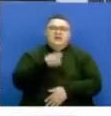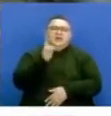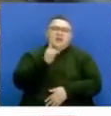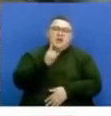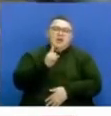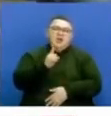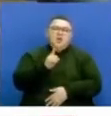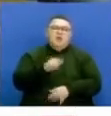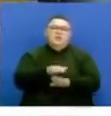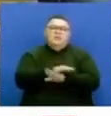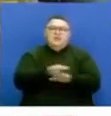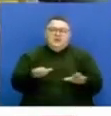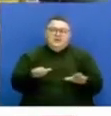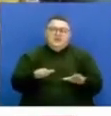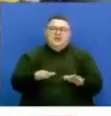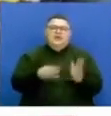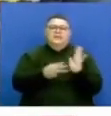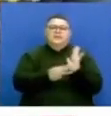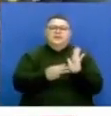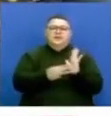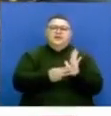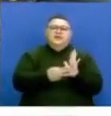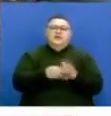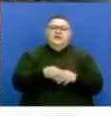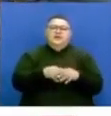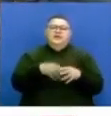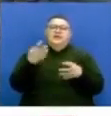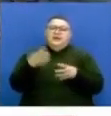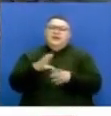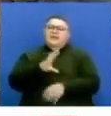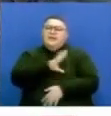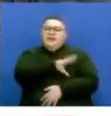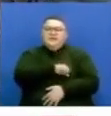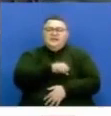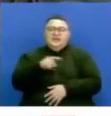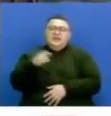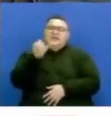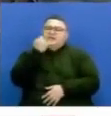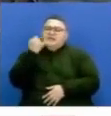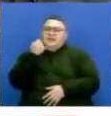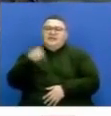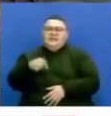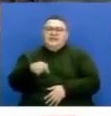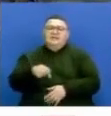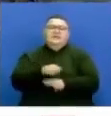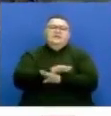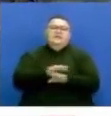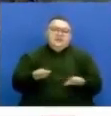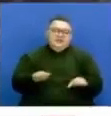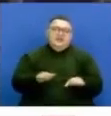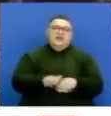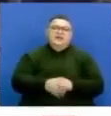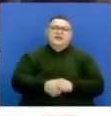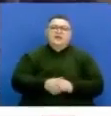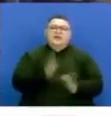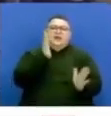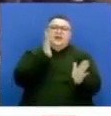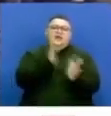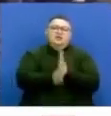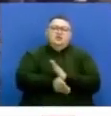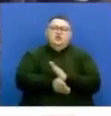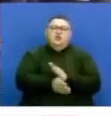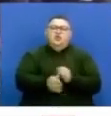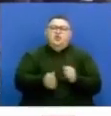untuk menyelesaikan konflik yang berlangsung antara Israel dan Palestina, ini bisa diselesaikan dengan langsung